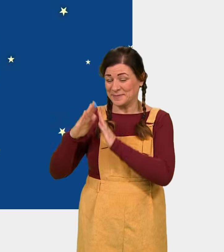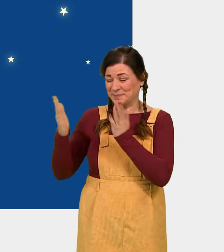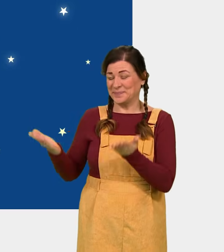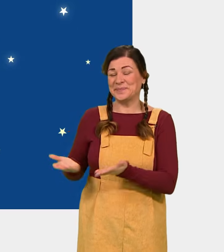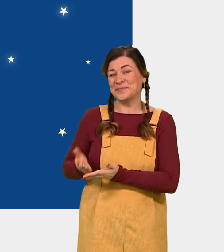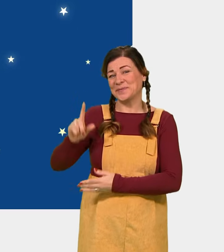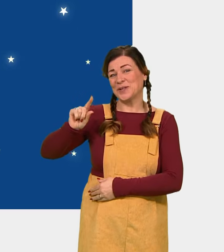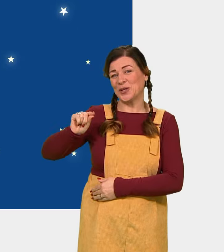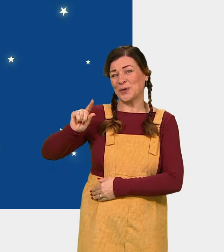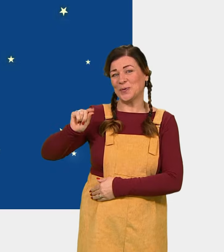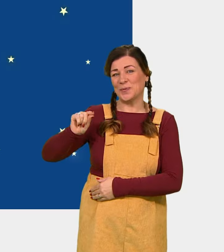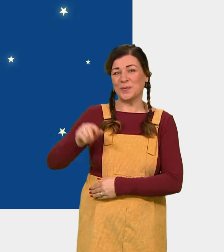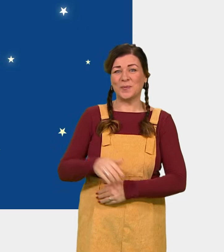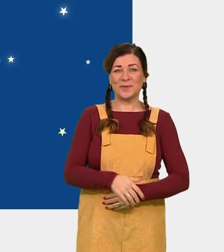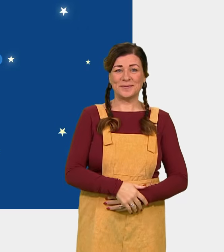da ni fyd